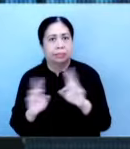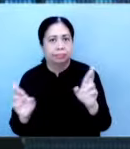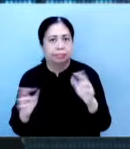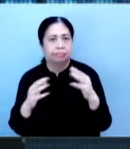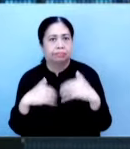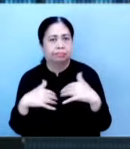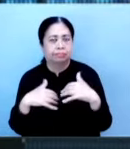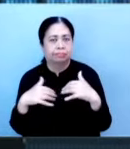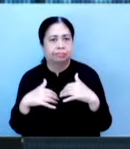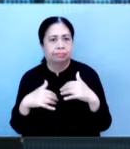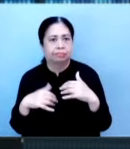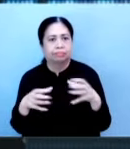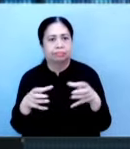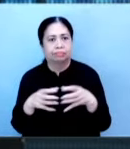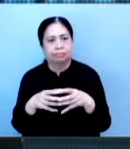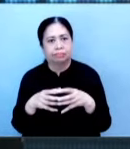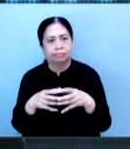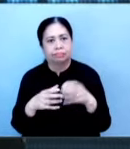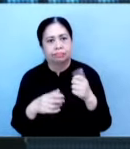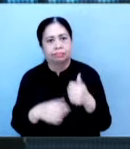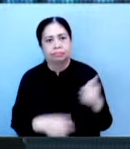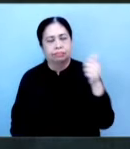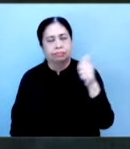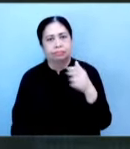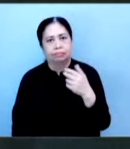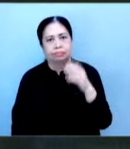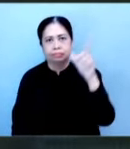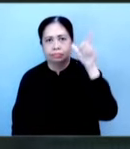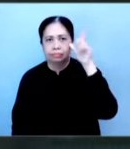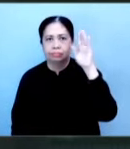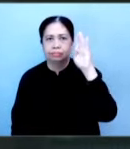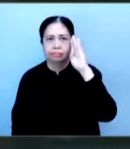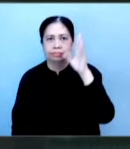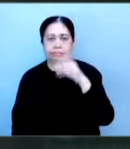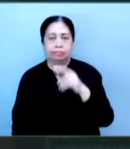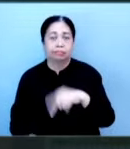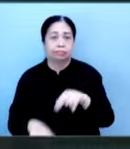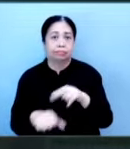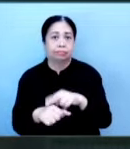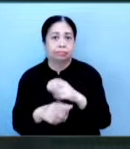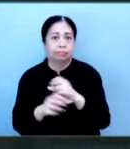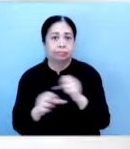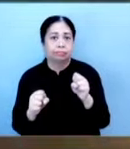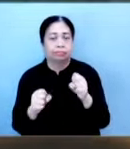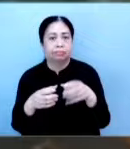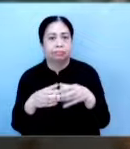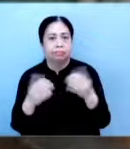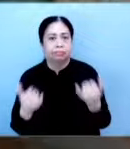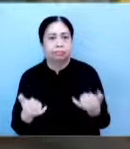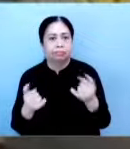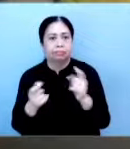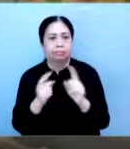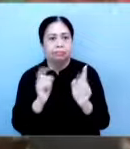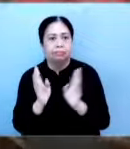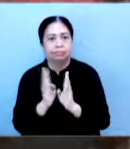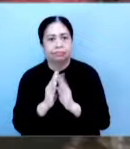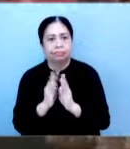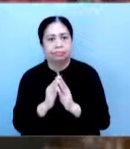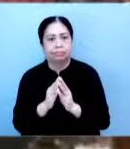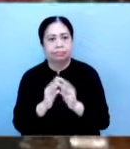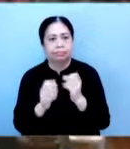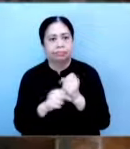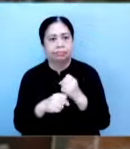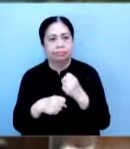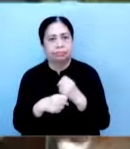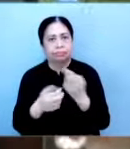National task force kay executive secretary Lucas bersamin at sa National Security council ngayong araw para bumuo yan ng